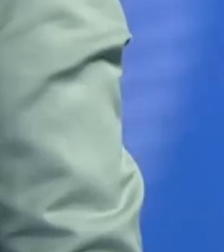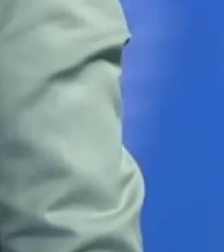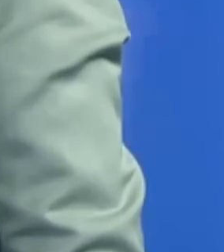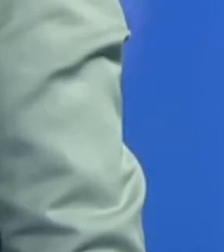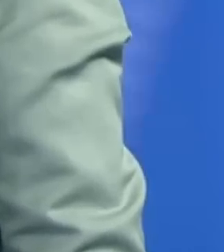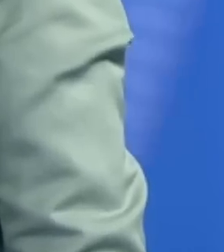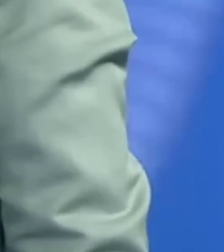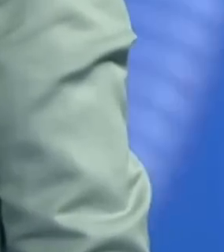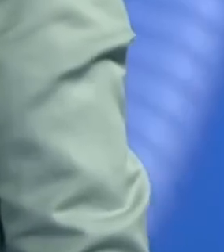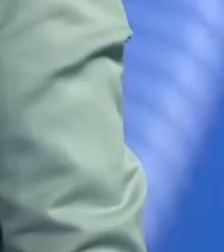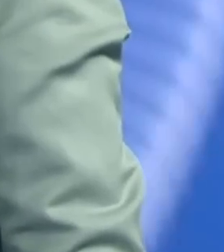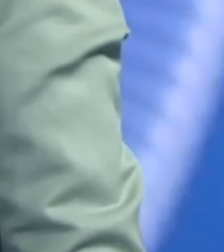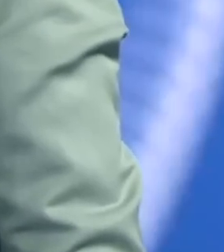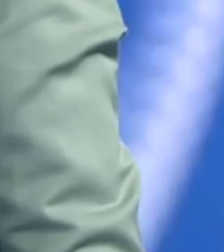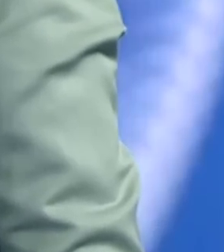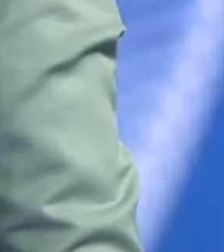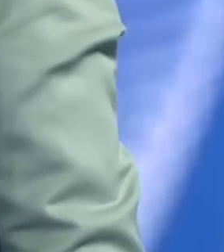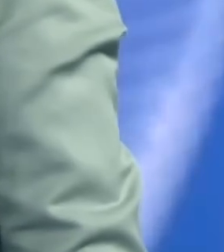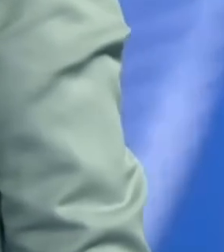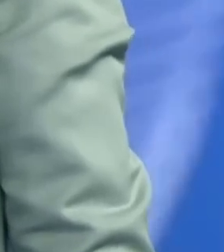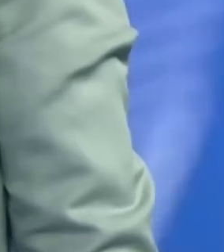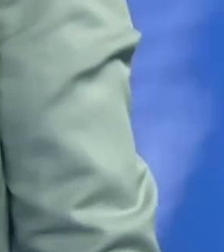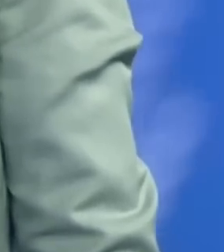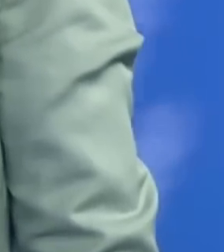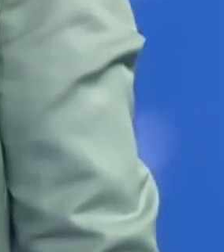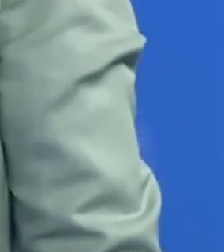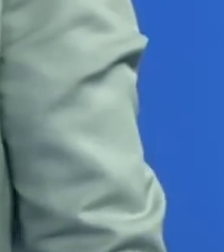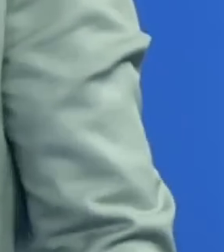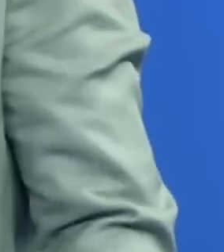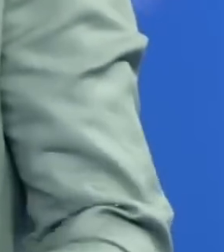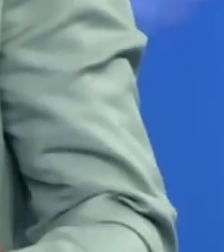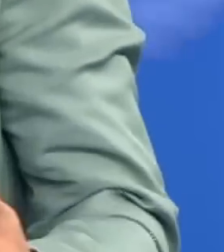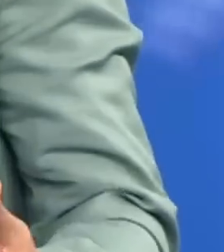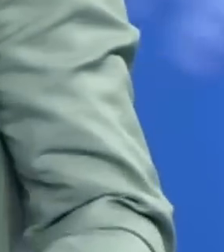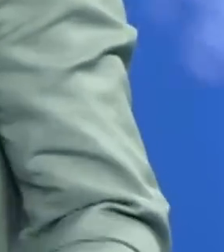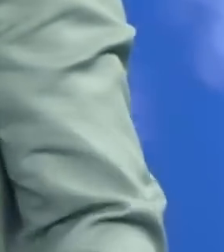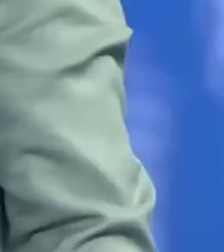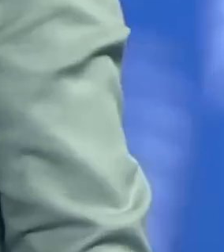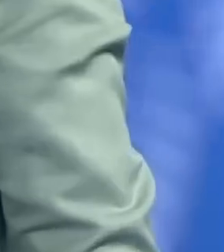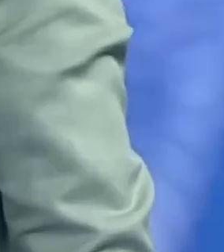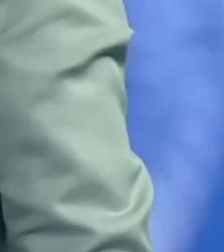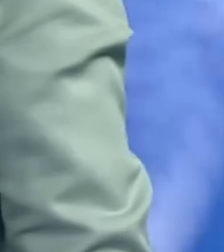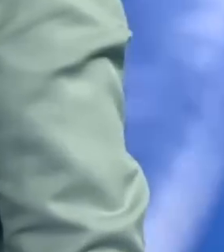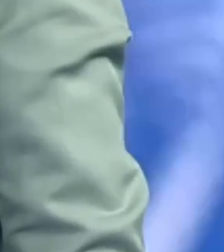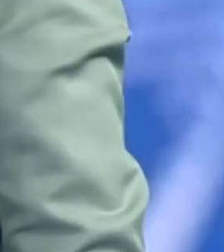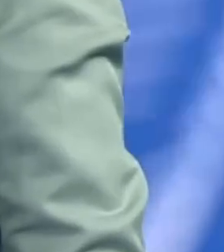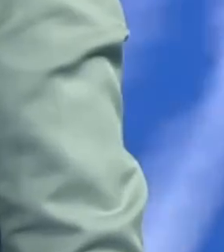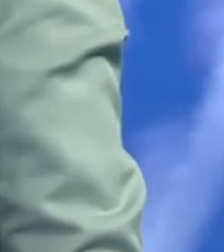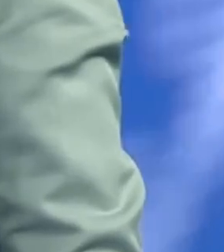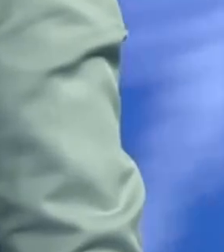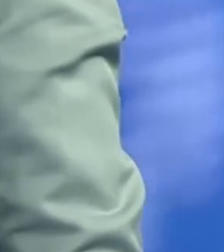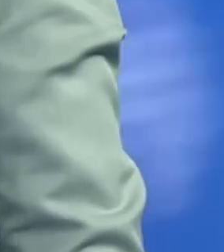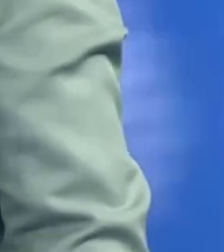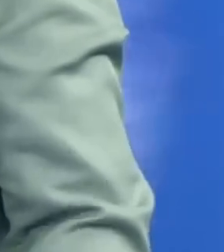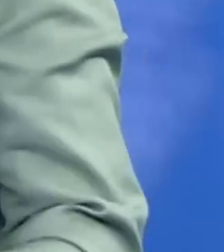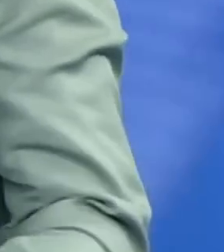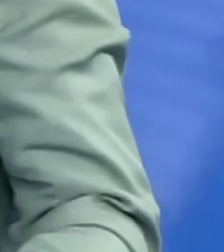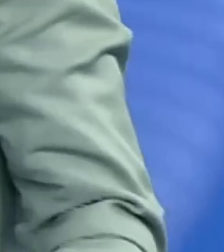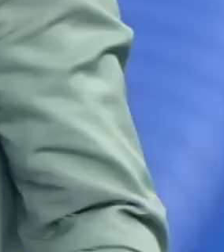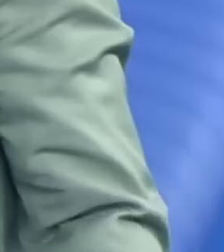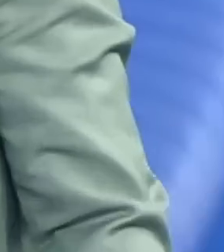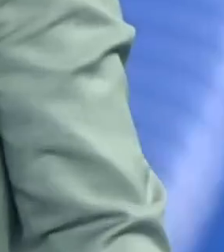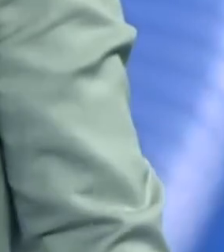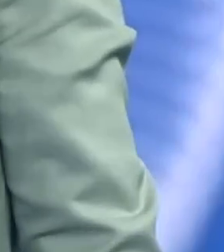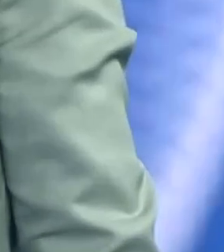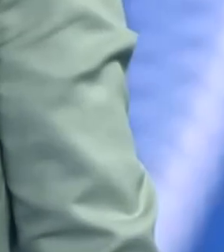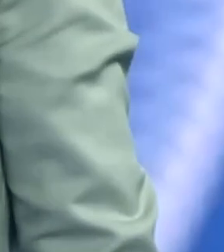дұрыс орындамағанда тұрған ештеңке жоқ. Біз қазіргі таңда дүниежүзіндегі үлкен экономикалық өзгеріс және логистикалық